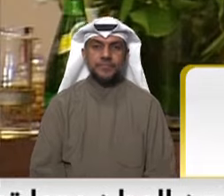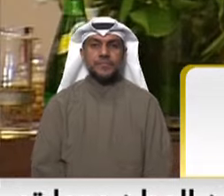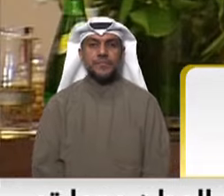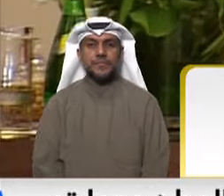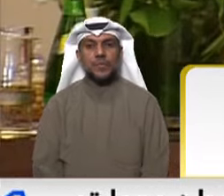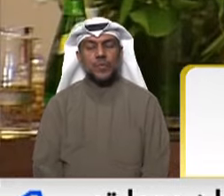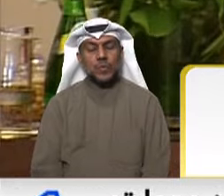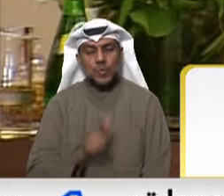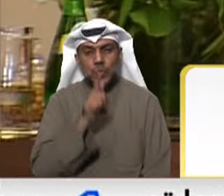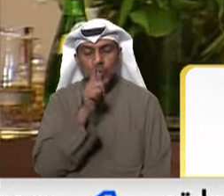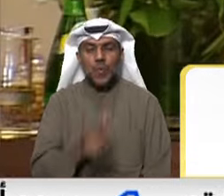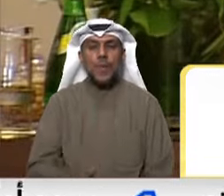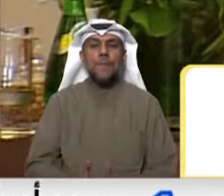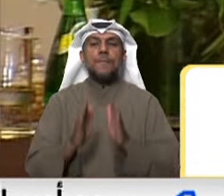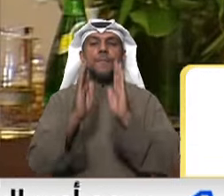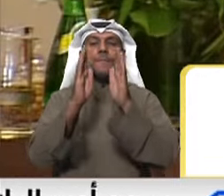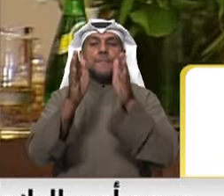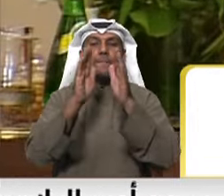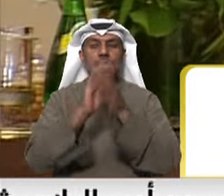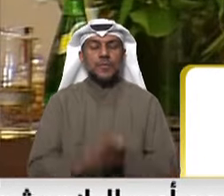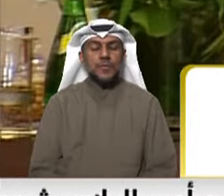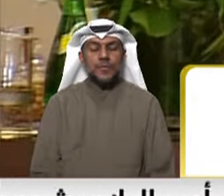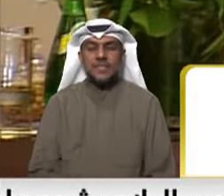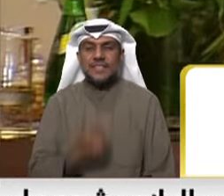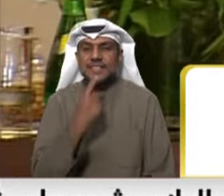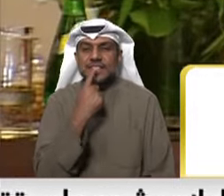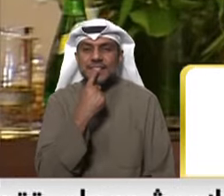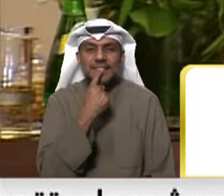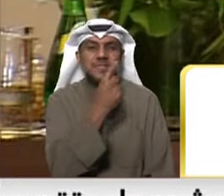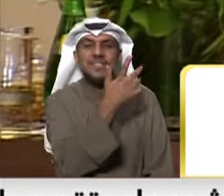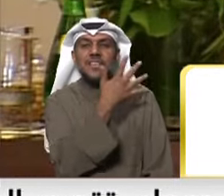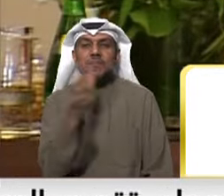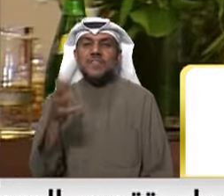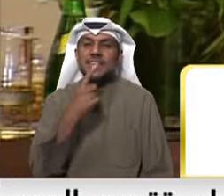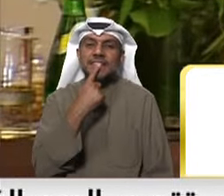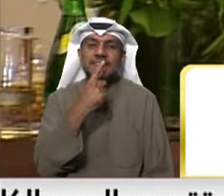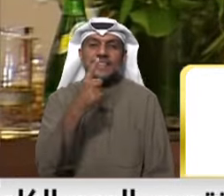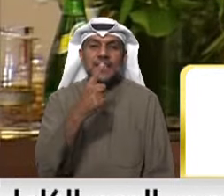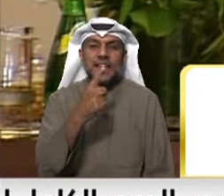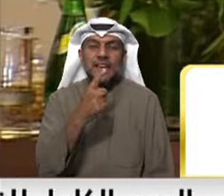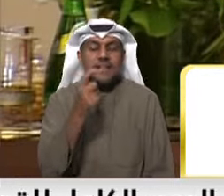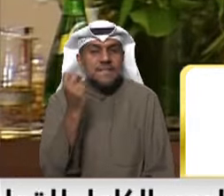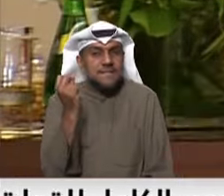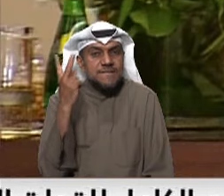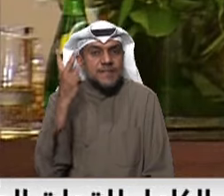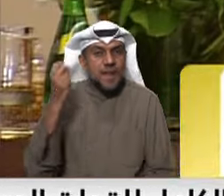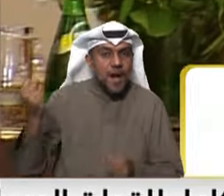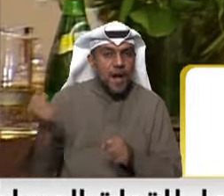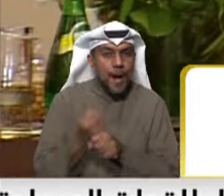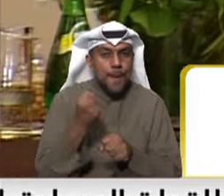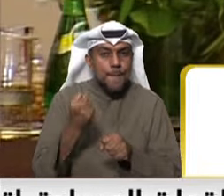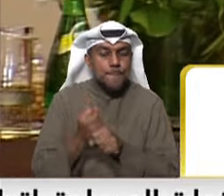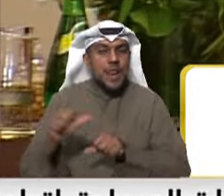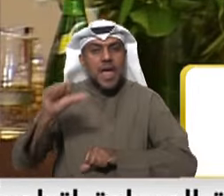ونهنئ وزارة الدفاع بمرور 50 سنة على إنشاء إدارة هندسة المنشآت.